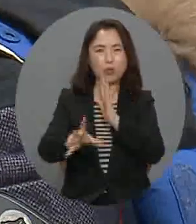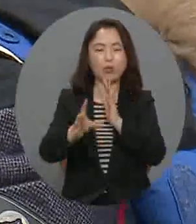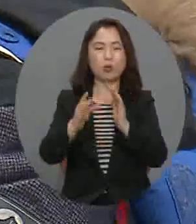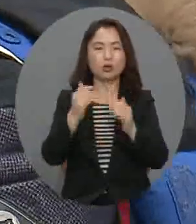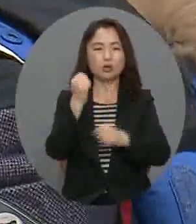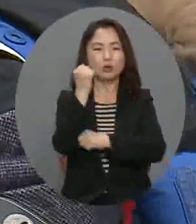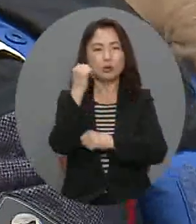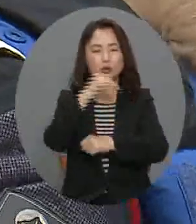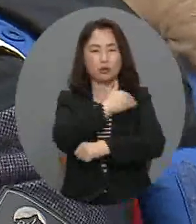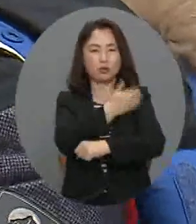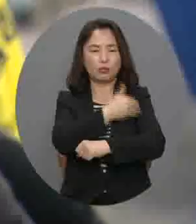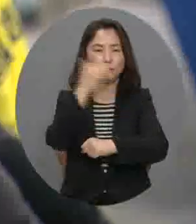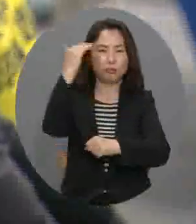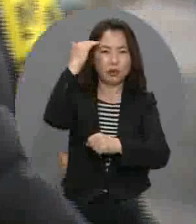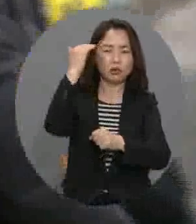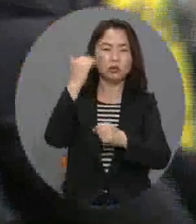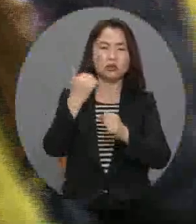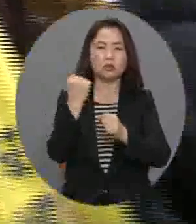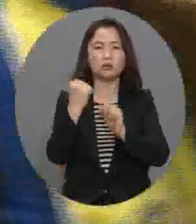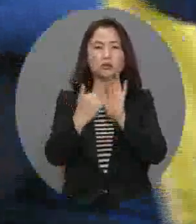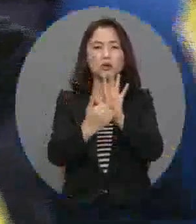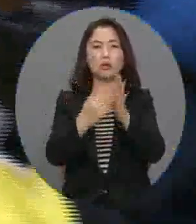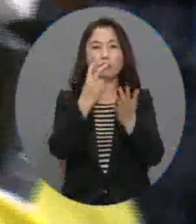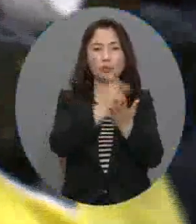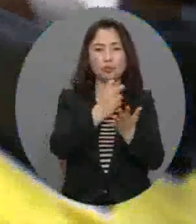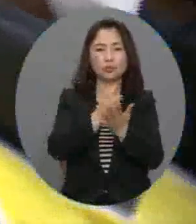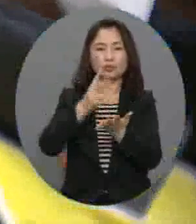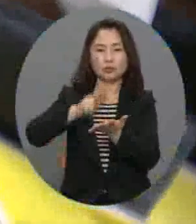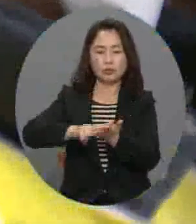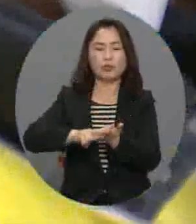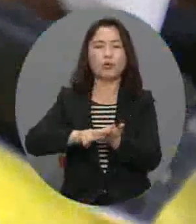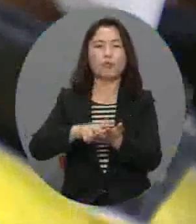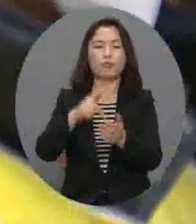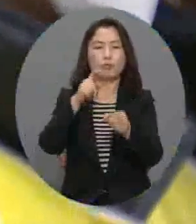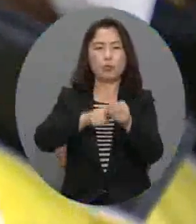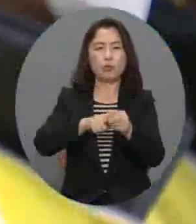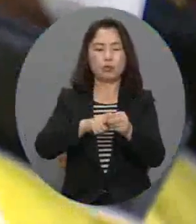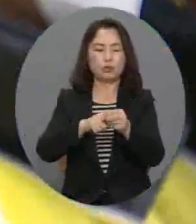유린을 근원적으로 차단할 수 있는 법률과 제도를 확립하기 위해